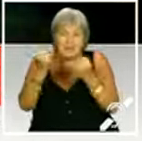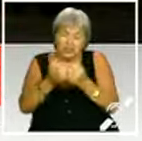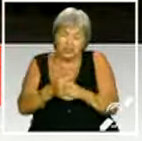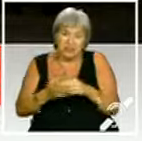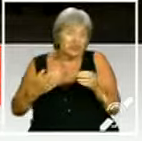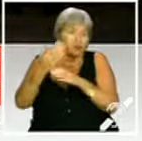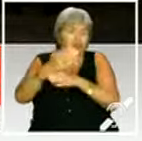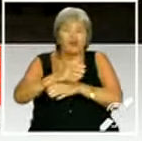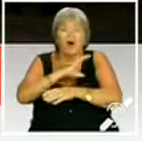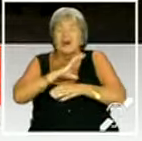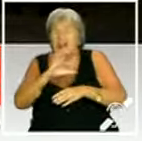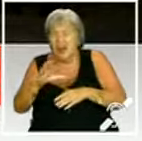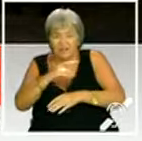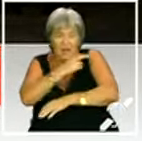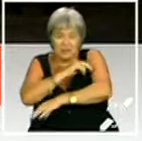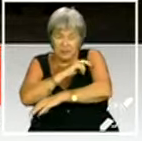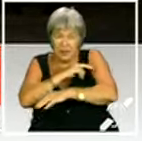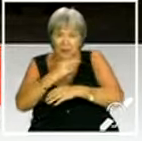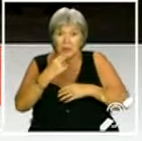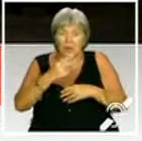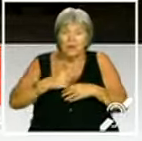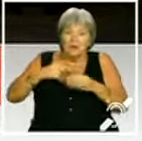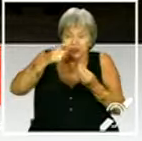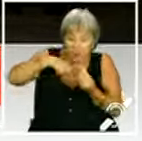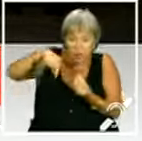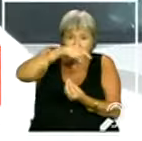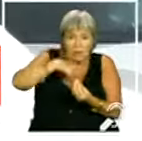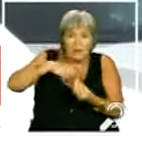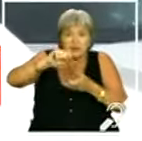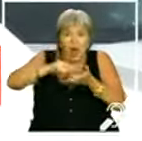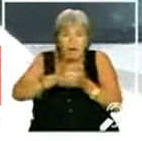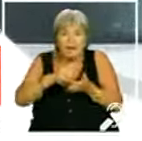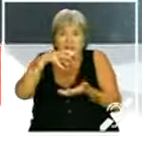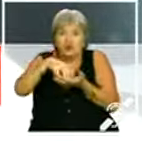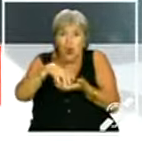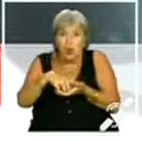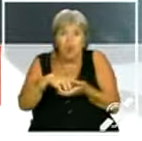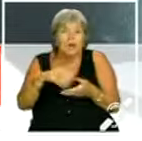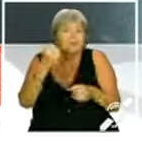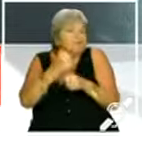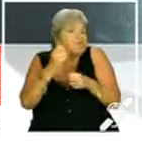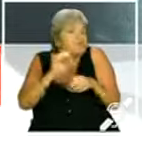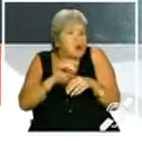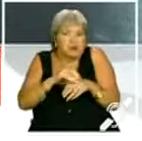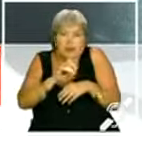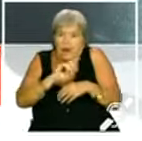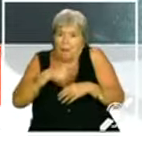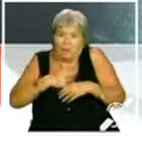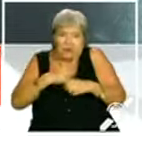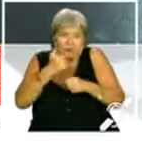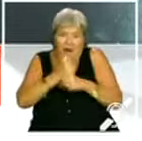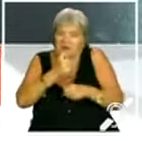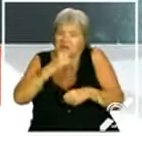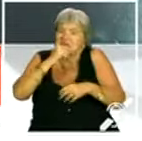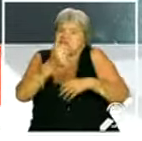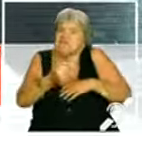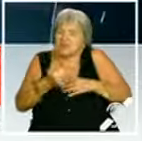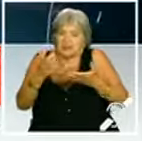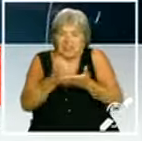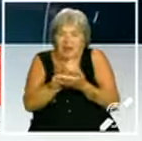la spital. Imediat polițiștii au încercuit zona. Medicii de la Smurd nu au mai putut face nimic pentru a-l salva pe băiat. Pe sora lui